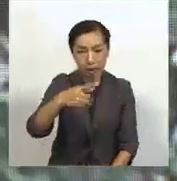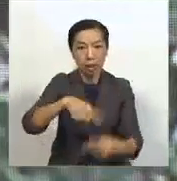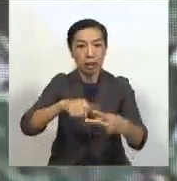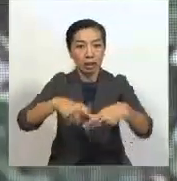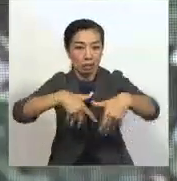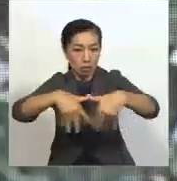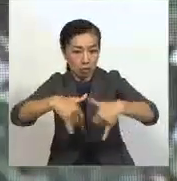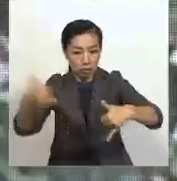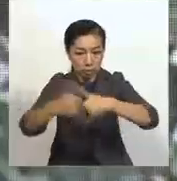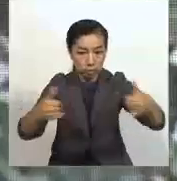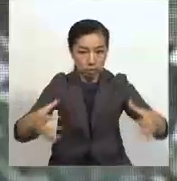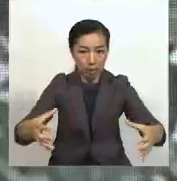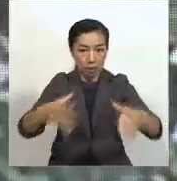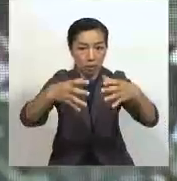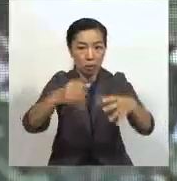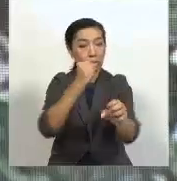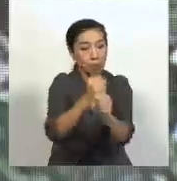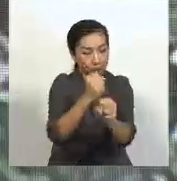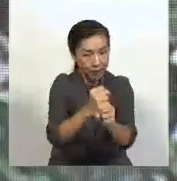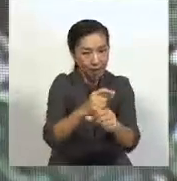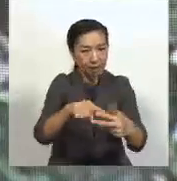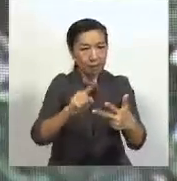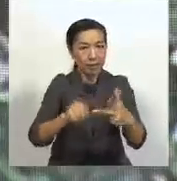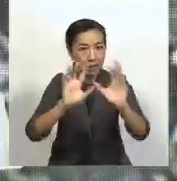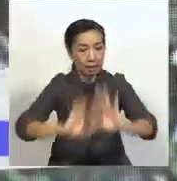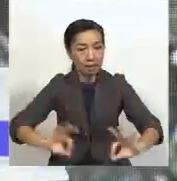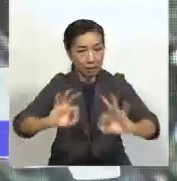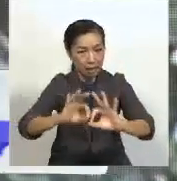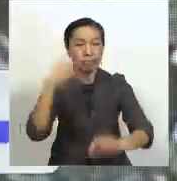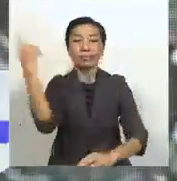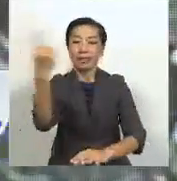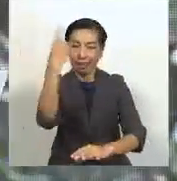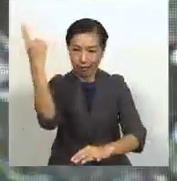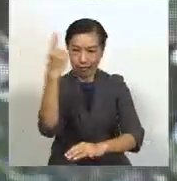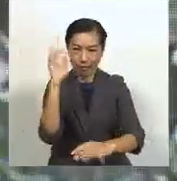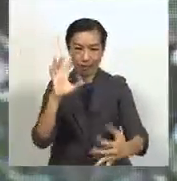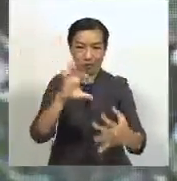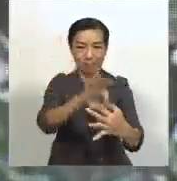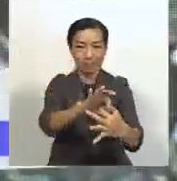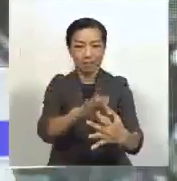สิ่งสำคัญที่สุดคืออะไรการท่องเที่ยวต้องมาเชื่อ